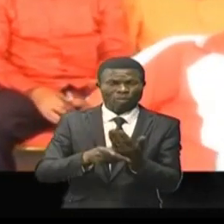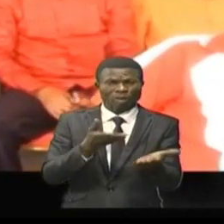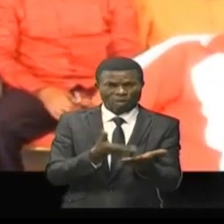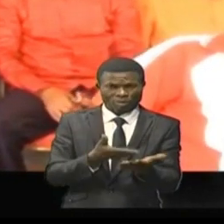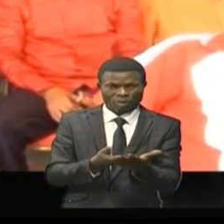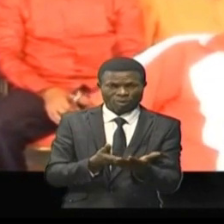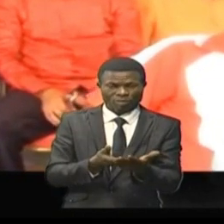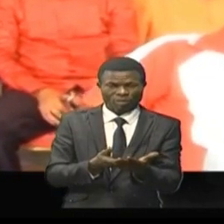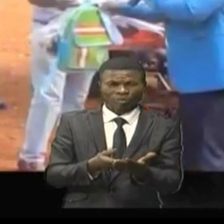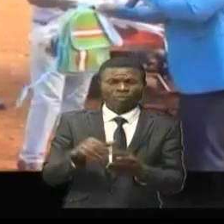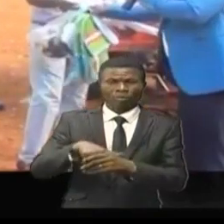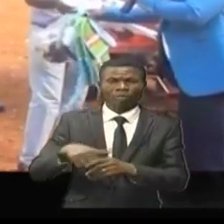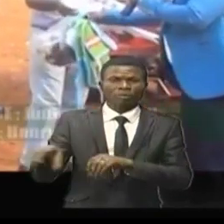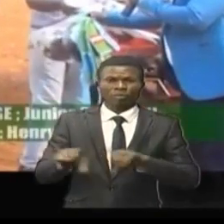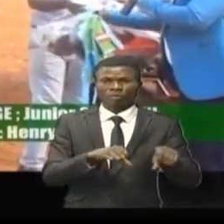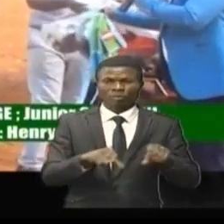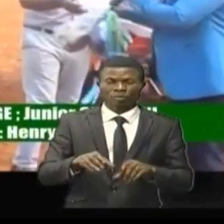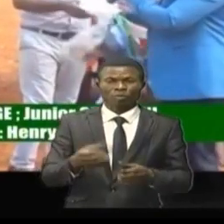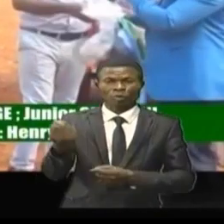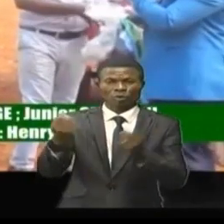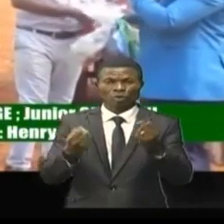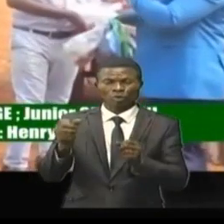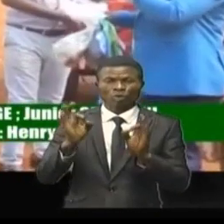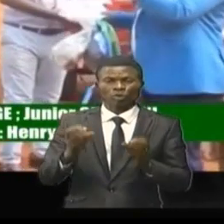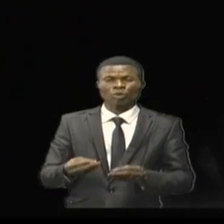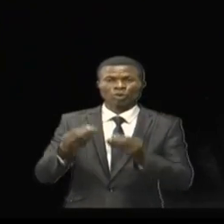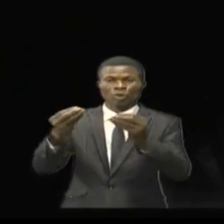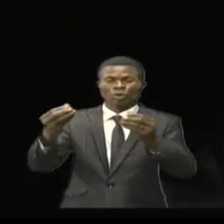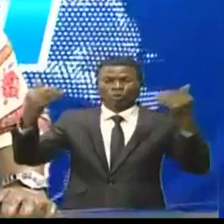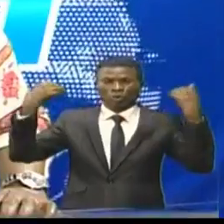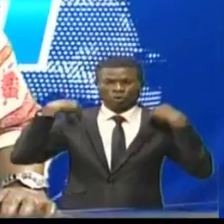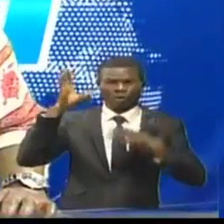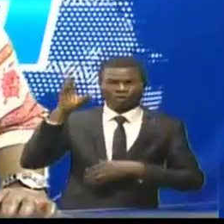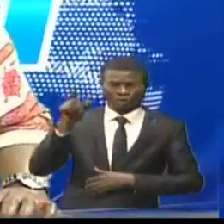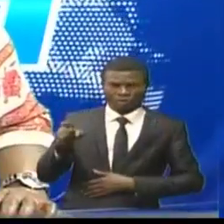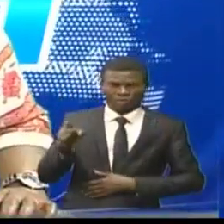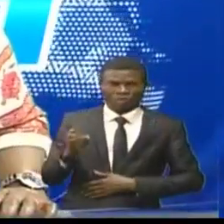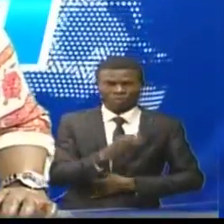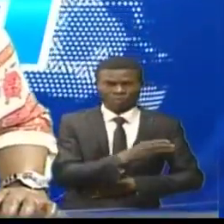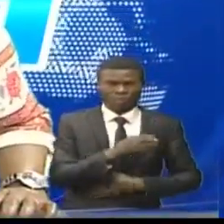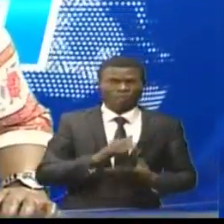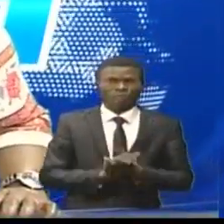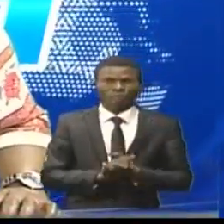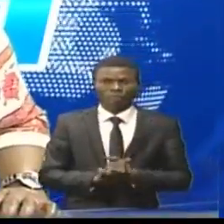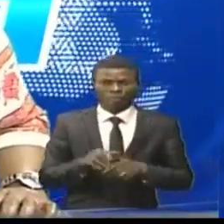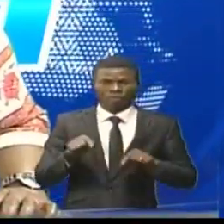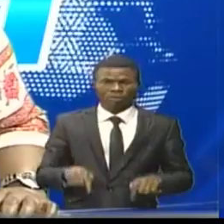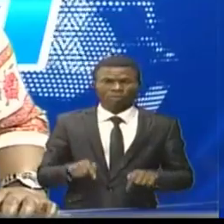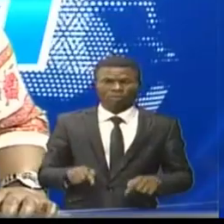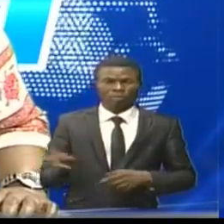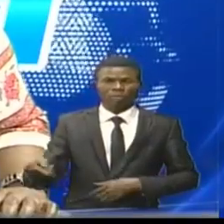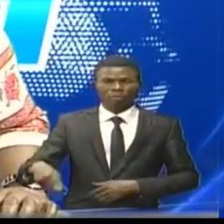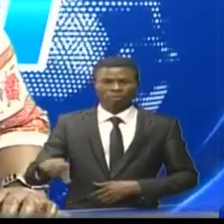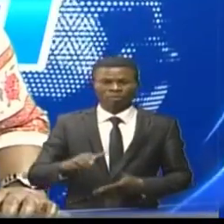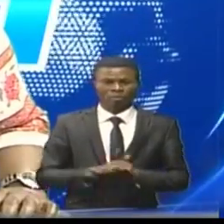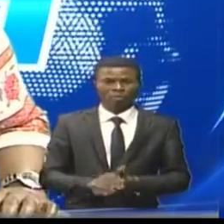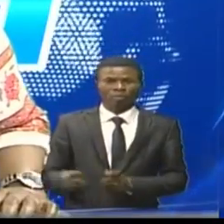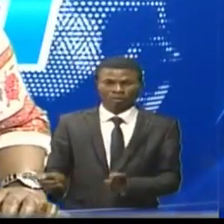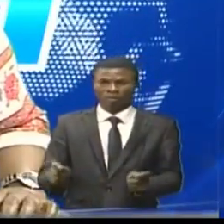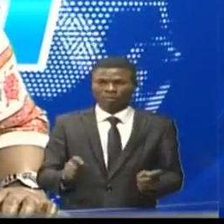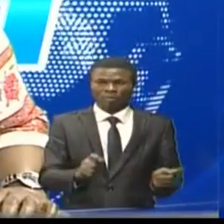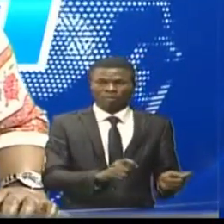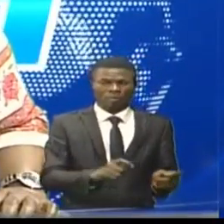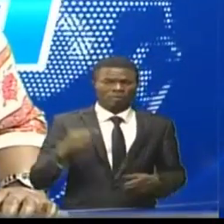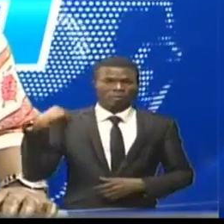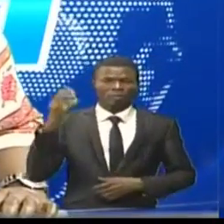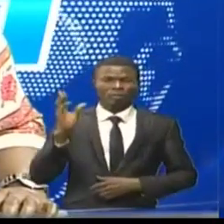de la même cérémonie, une jupe a été remise au chef de la charge. Allons à présent dans la province du Tanganyika où la